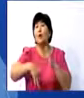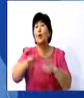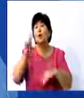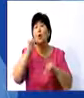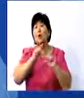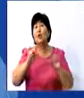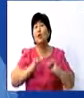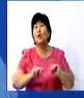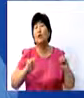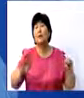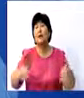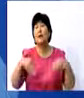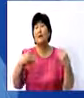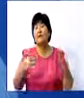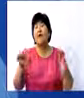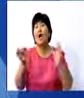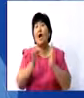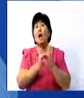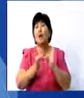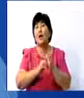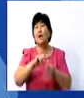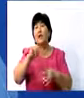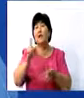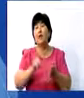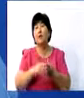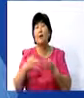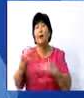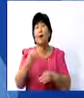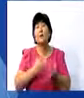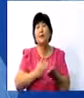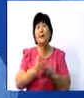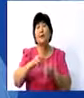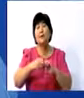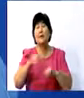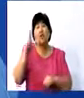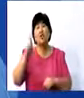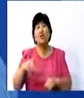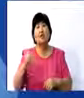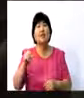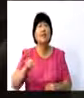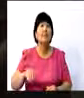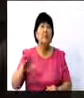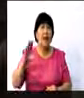школы и педагоги, выделены актуальные вопросы, обсуждены оптимальные пути развития человеческого капитала.